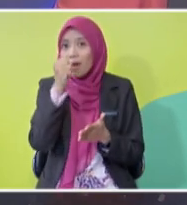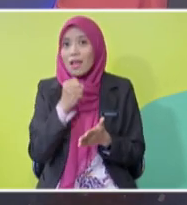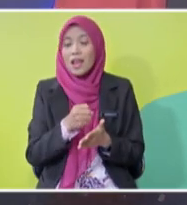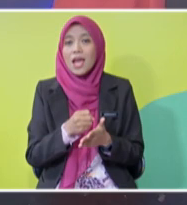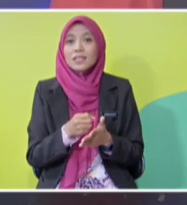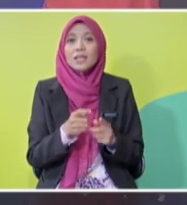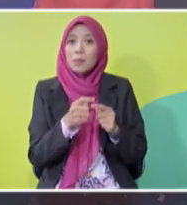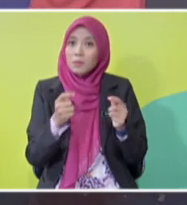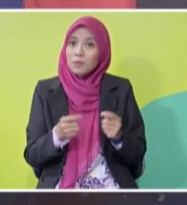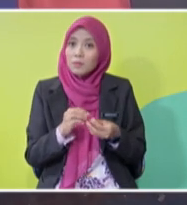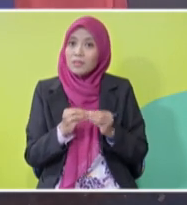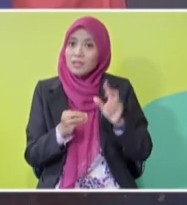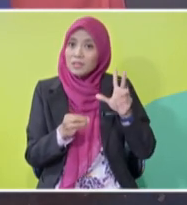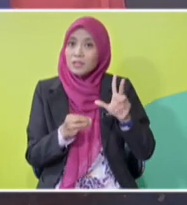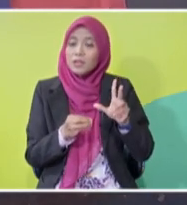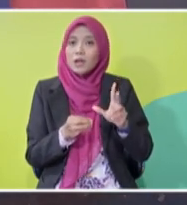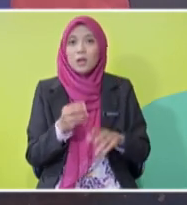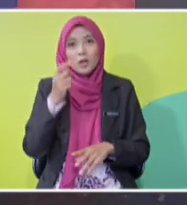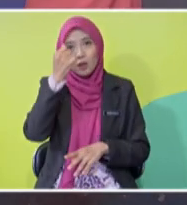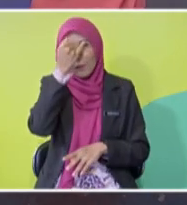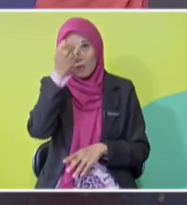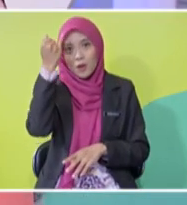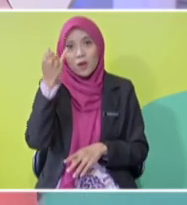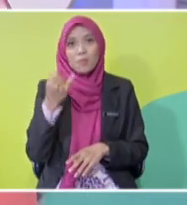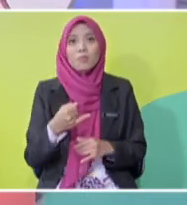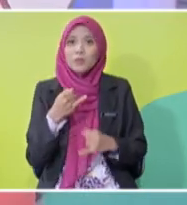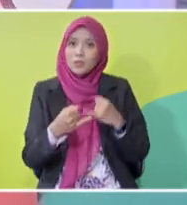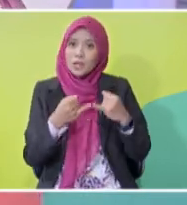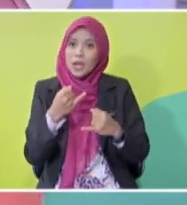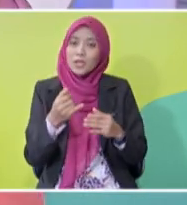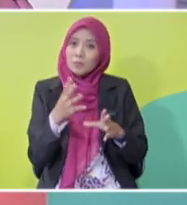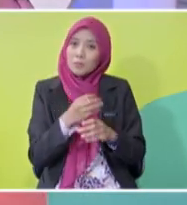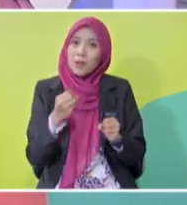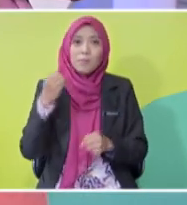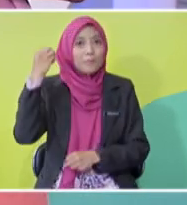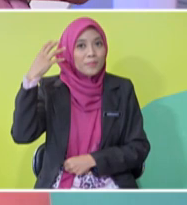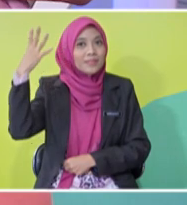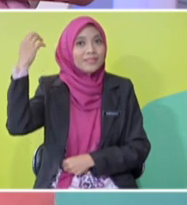untuk dapatkan bintang oke